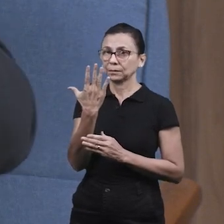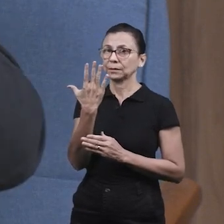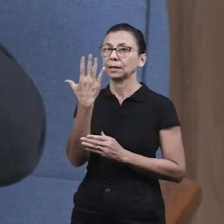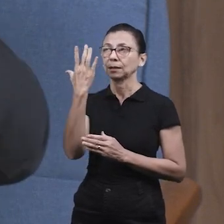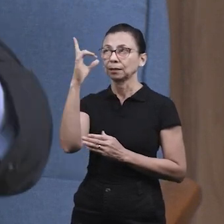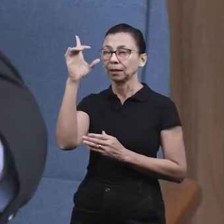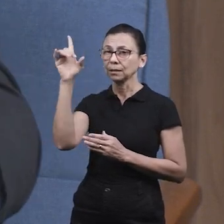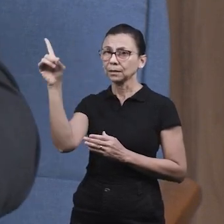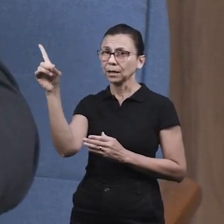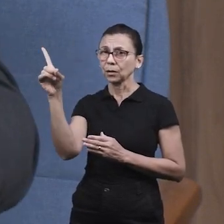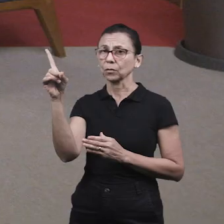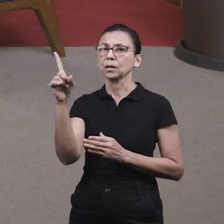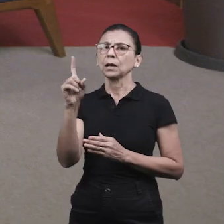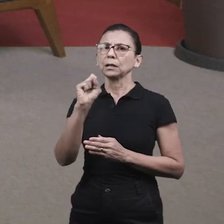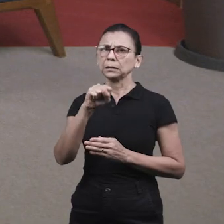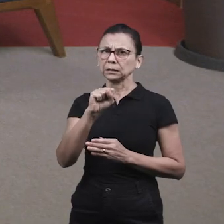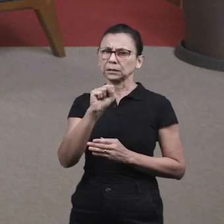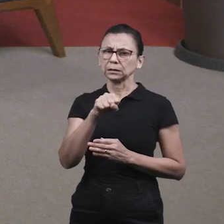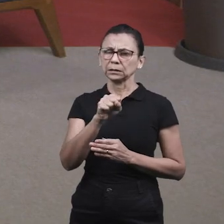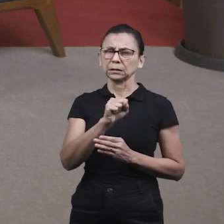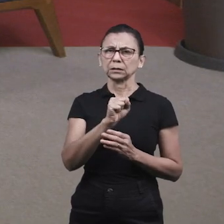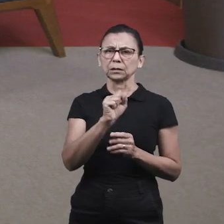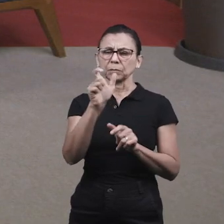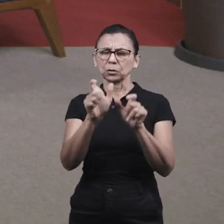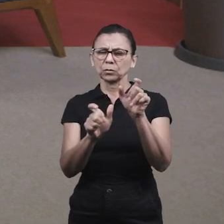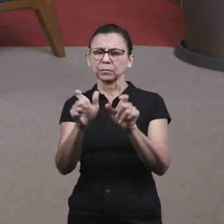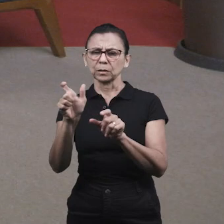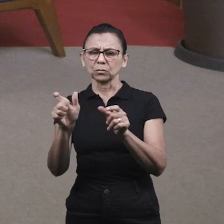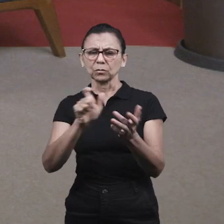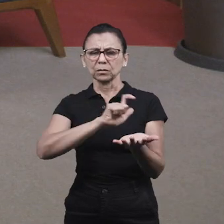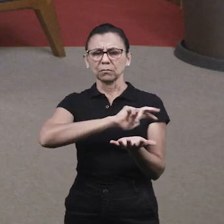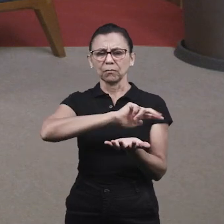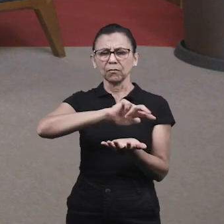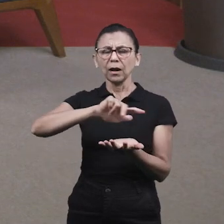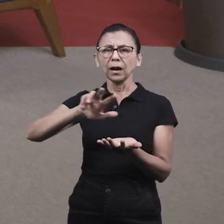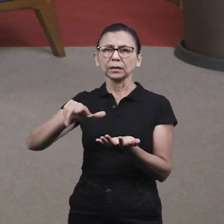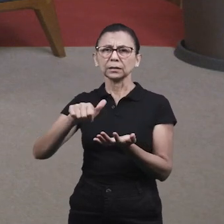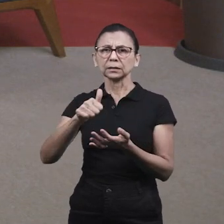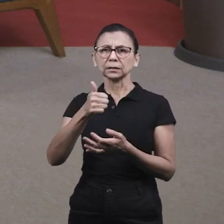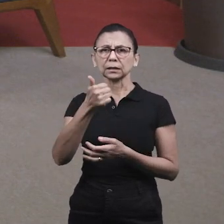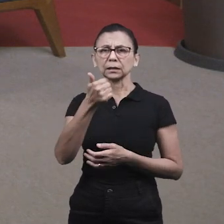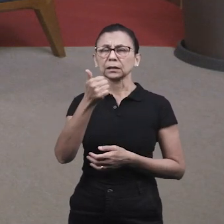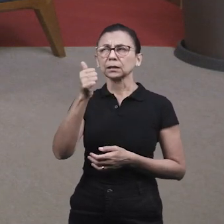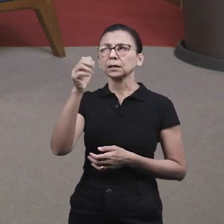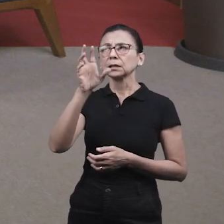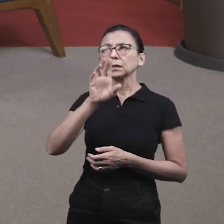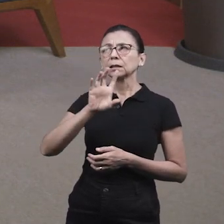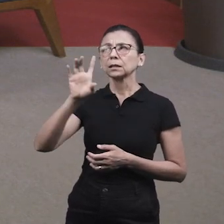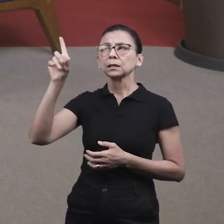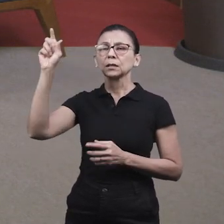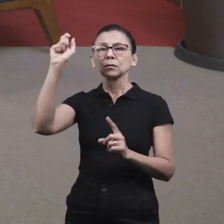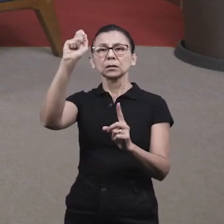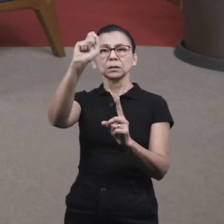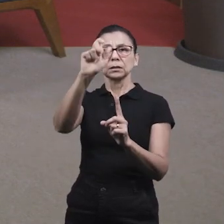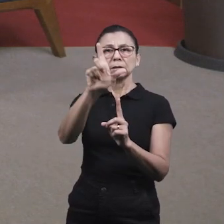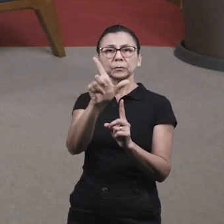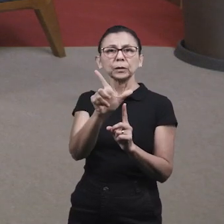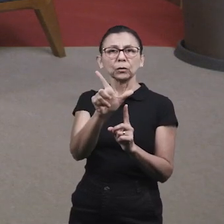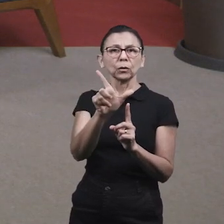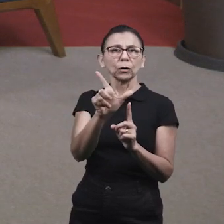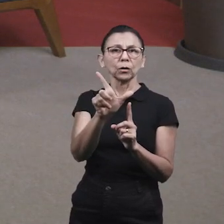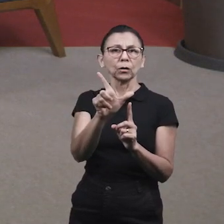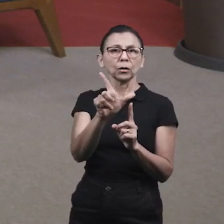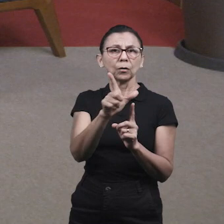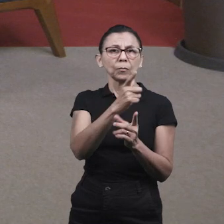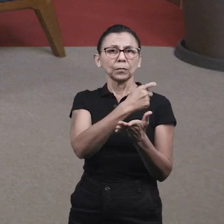c'est un seul. Et cela est clair par la cohérence de toute la parole, même si il y a